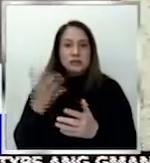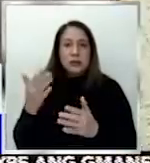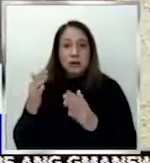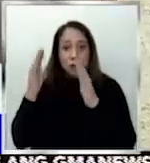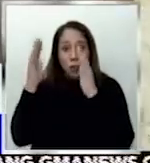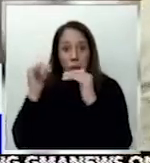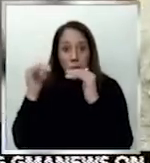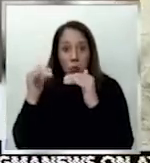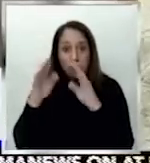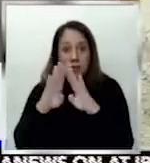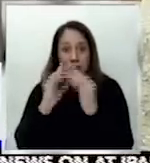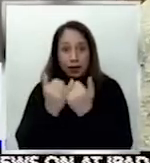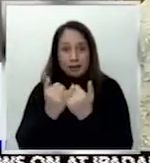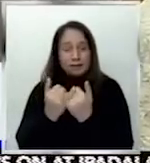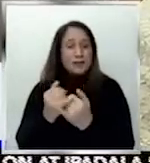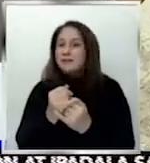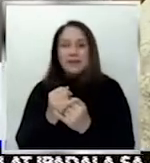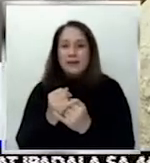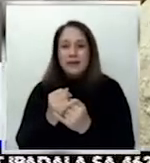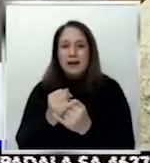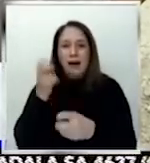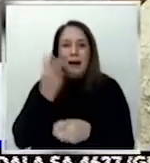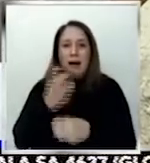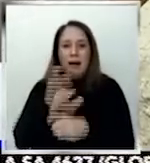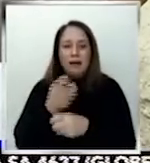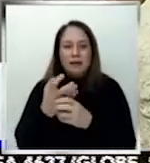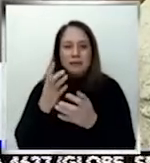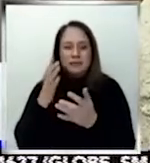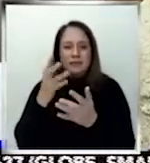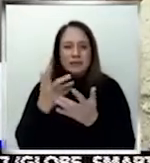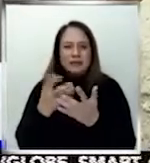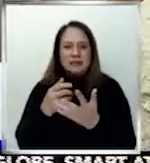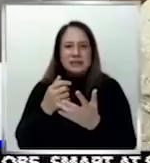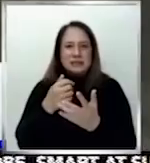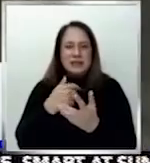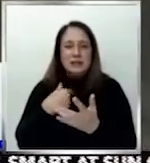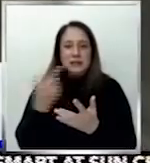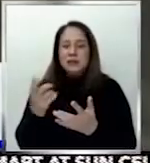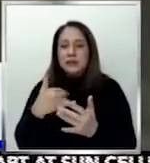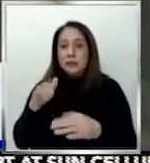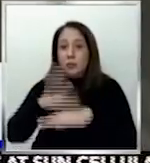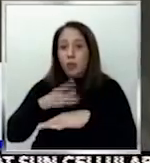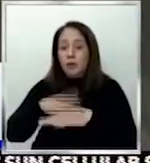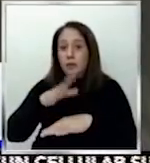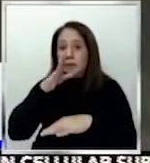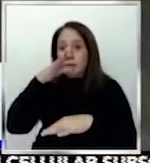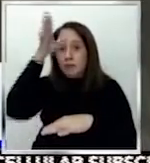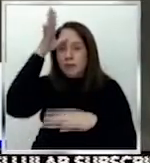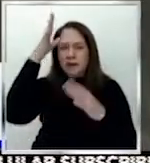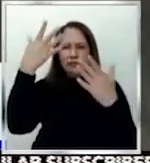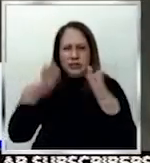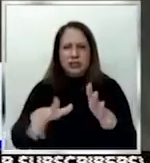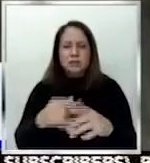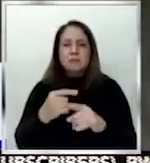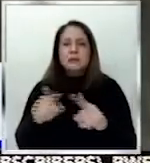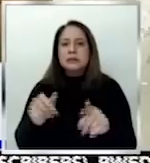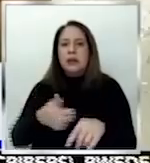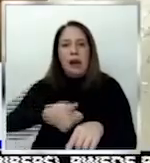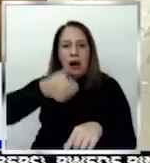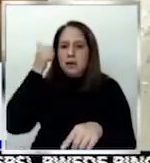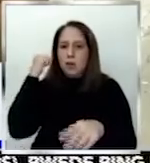bayan. Kinausap at winarningan na raw ang barangay ang ilan sa mga magulang ng mga bata. Pero ayaw pa rin daw tumigil na mga